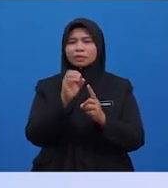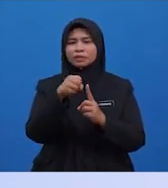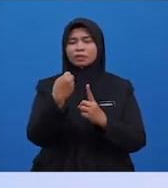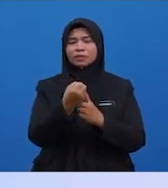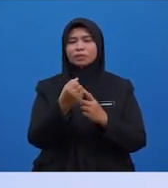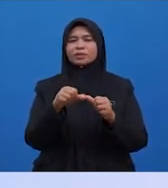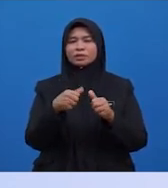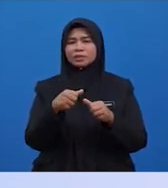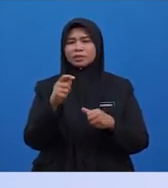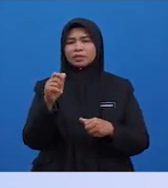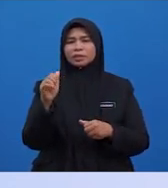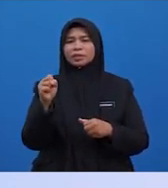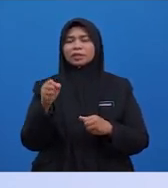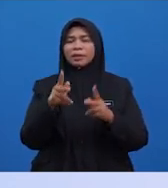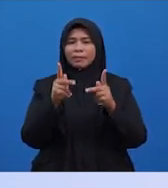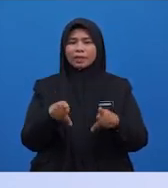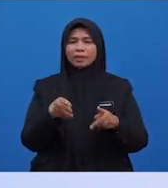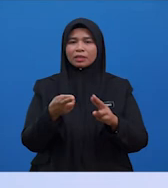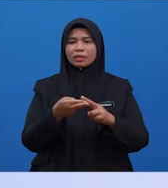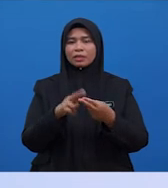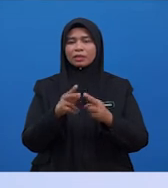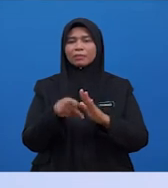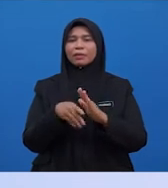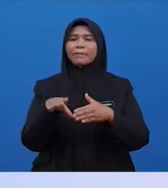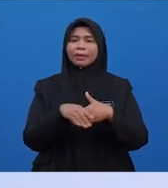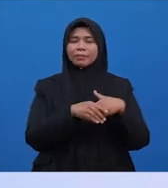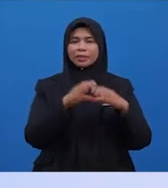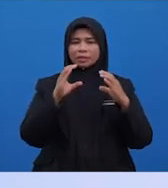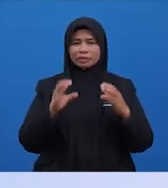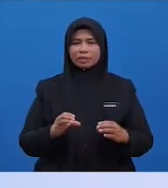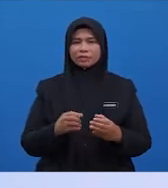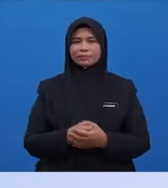saintis, pelajar, rakan, pembimbing cara.